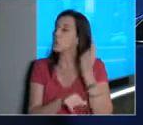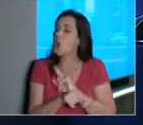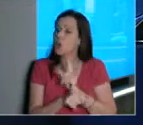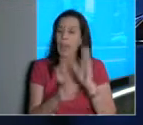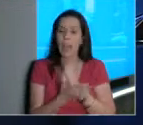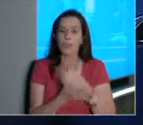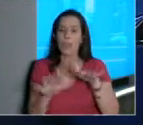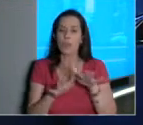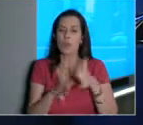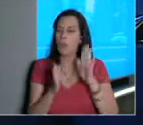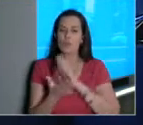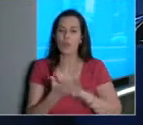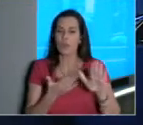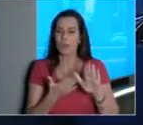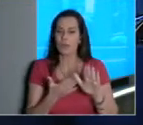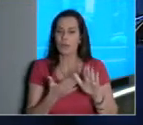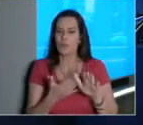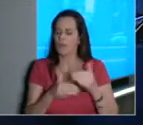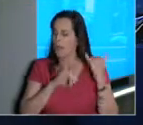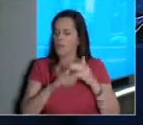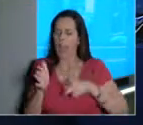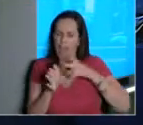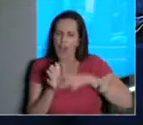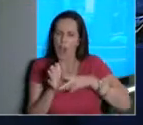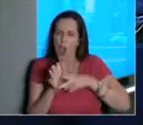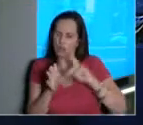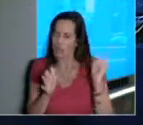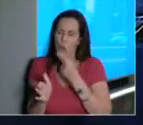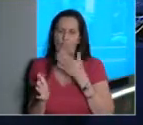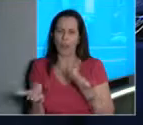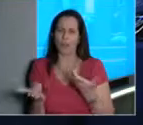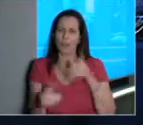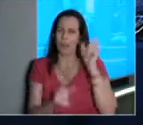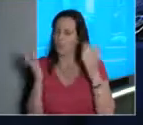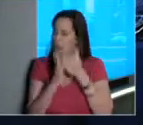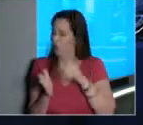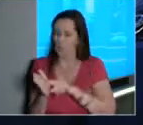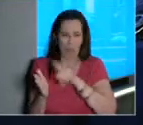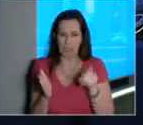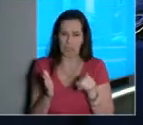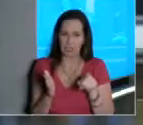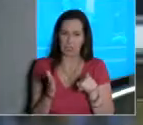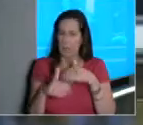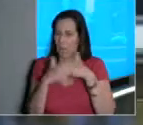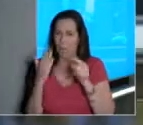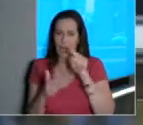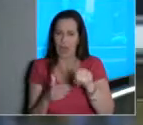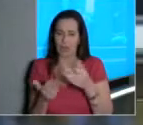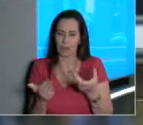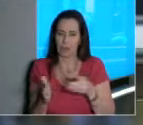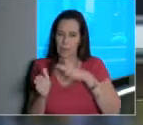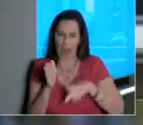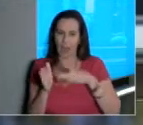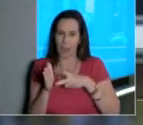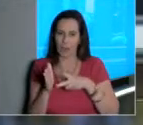בחמש דקות של החלטה ממשלתית מאוד פשוטה, לרשת ברכבות מהירות את כל ישראל, כשאנשי אילת יכולים לצאת בבוקר ולהגיע